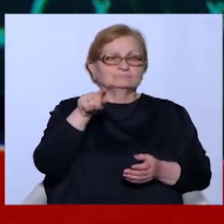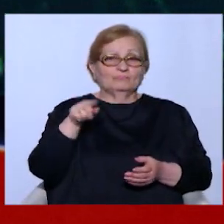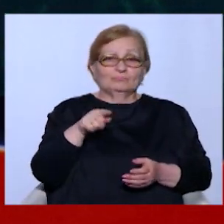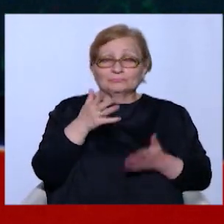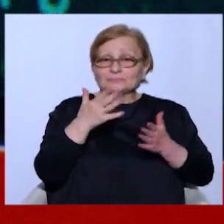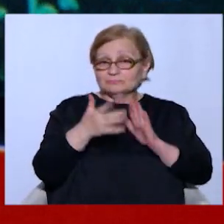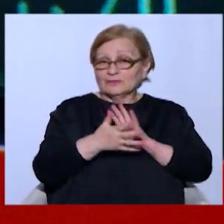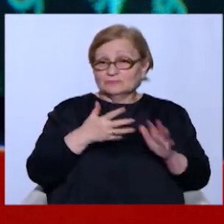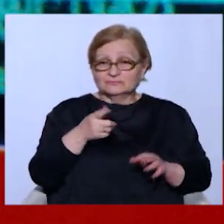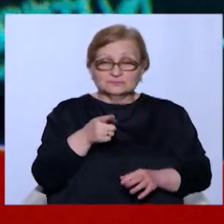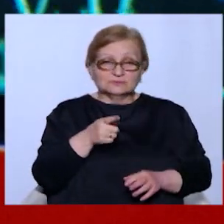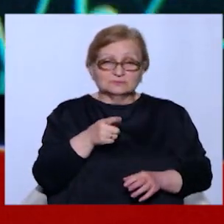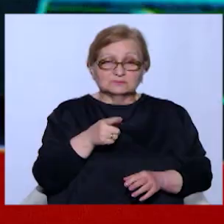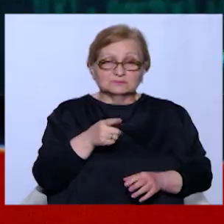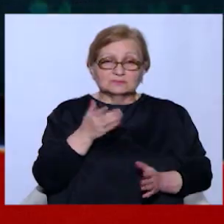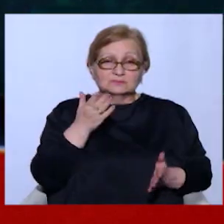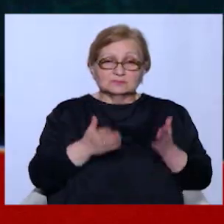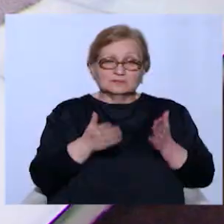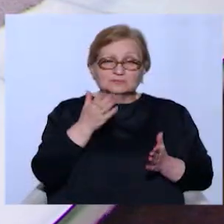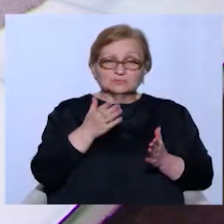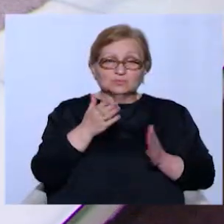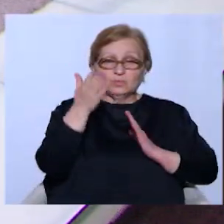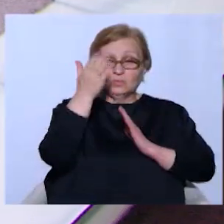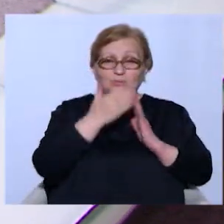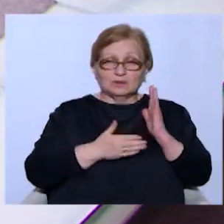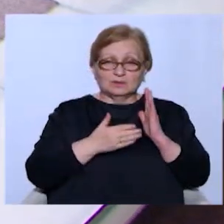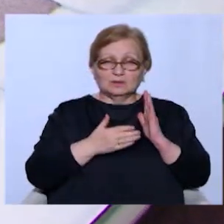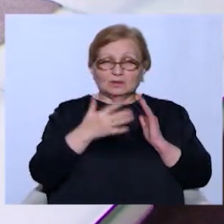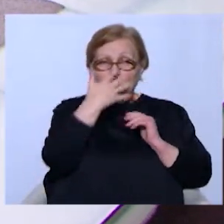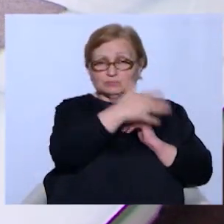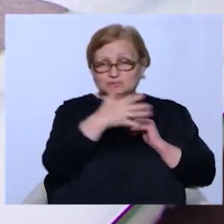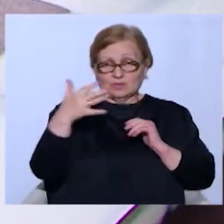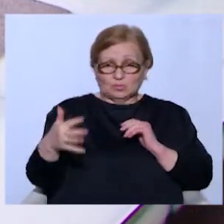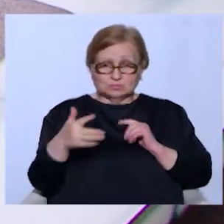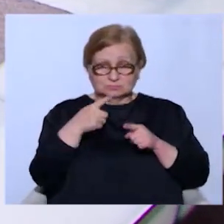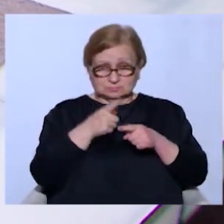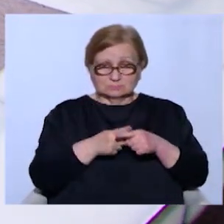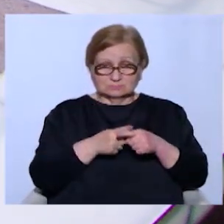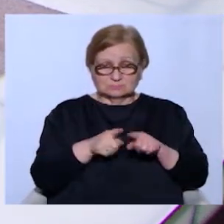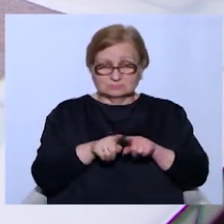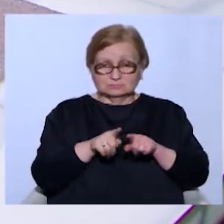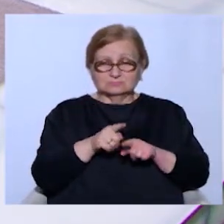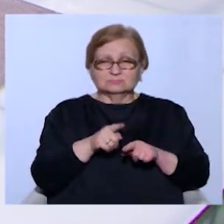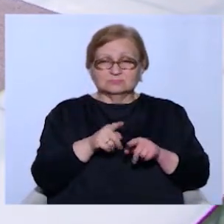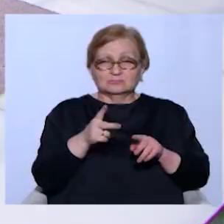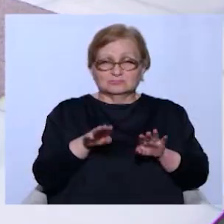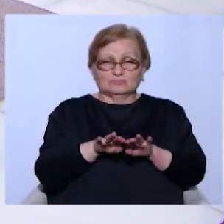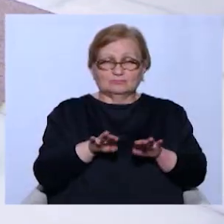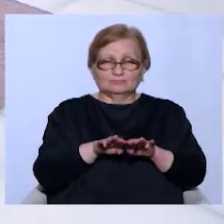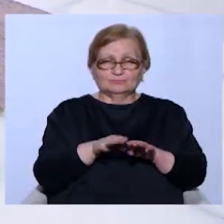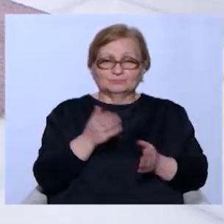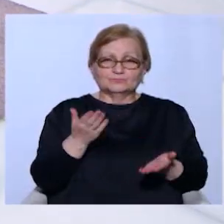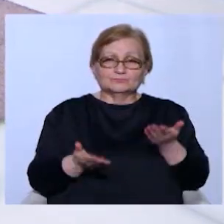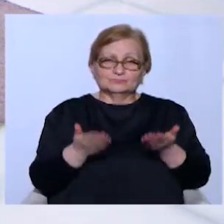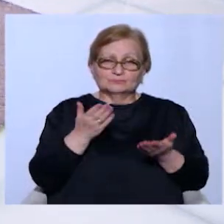ხვდებით, რომ თუ გადაყოფილი კვადრატი არის ზუსტად 50-50-ზე, ორ ტოლ ნაწილად, ალბათობა,